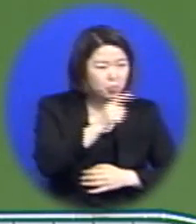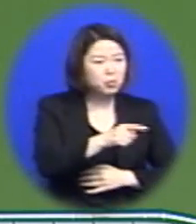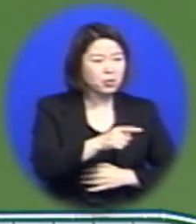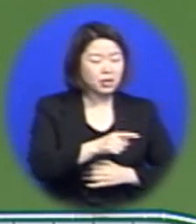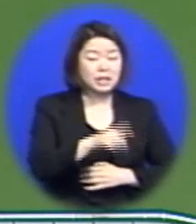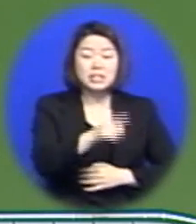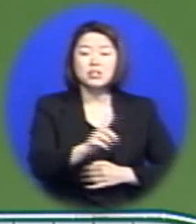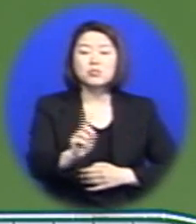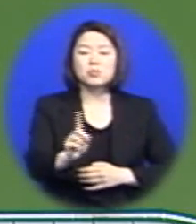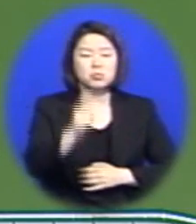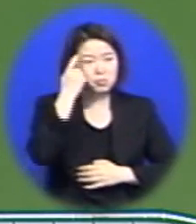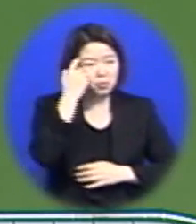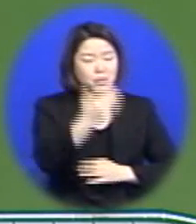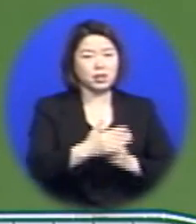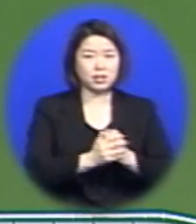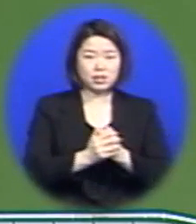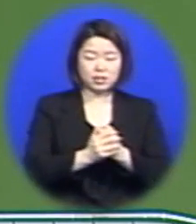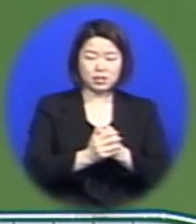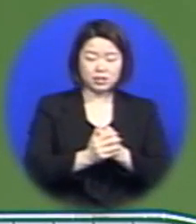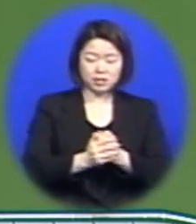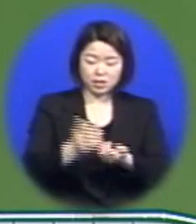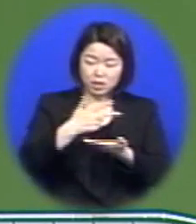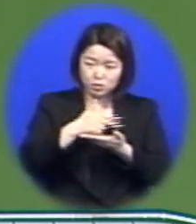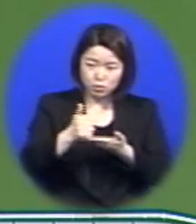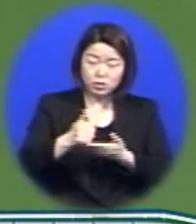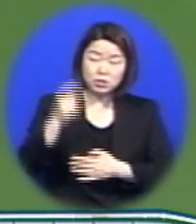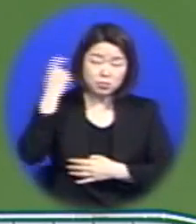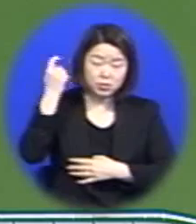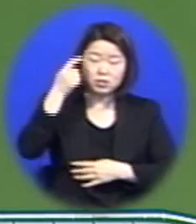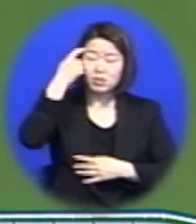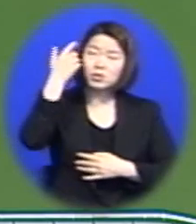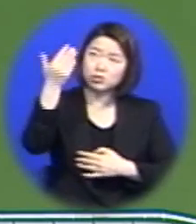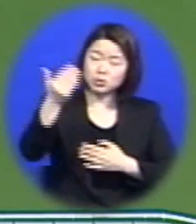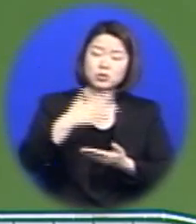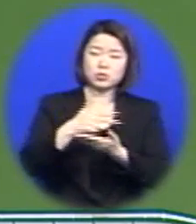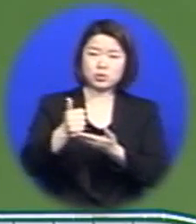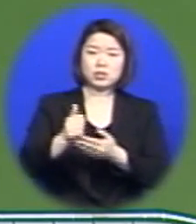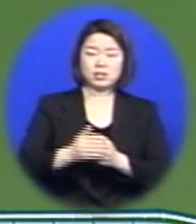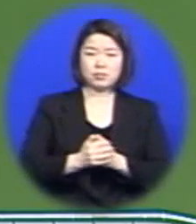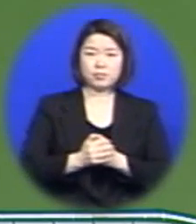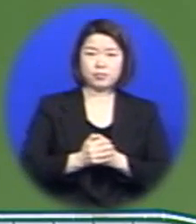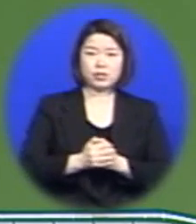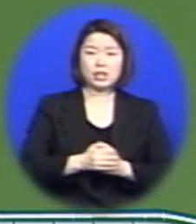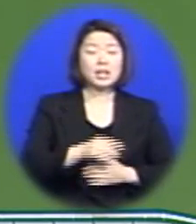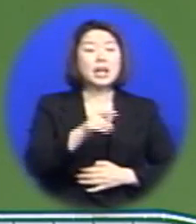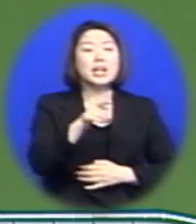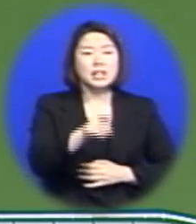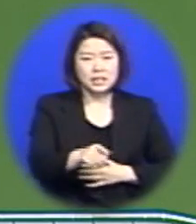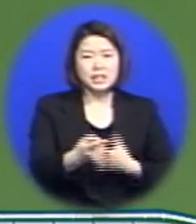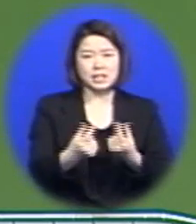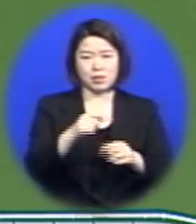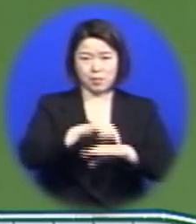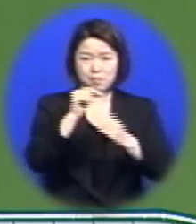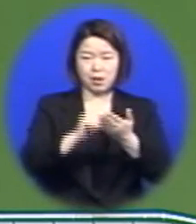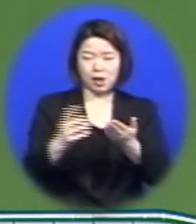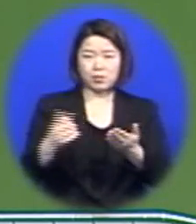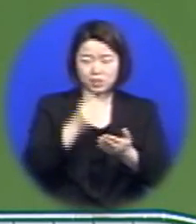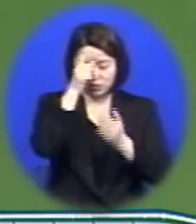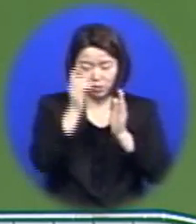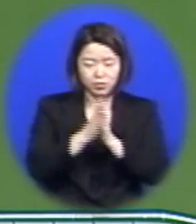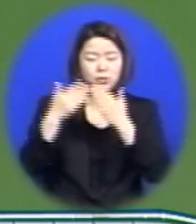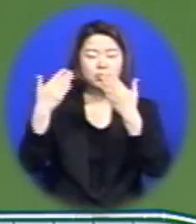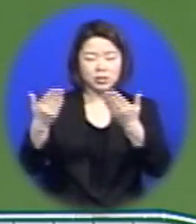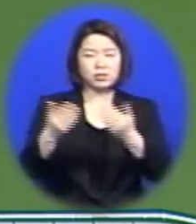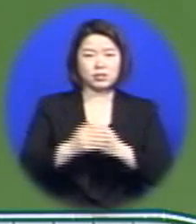꼴이 뭐야 주님 주님 들으셨지요 주님 그게 그 성도님의 기도해요 혹시